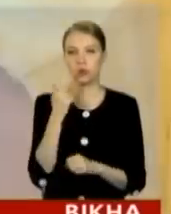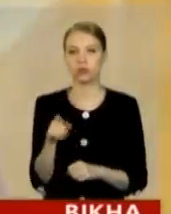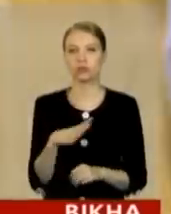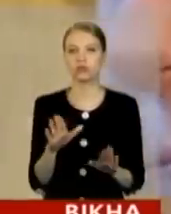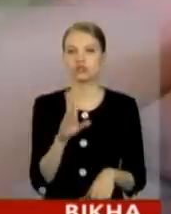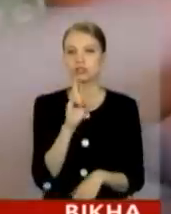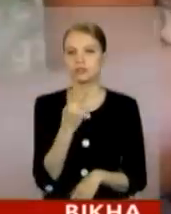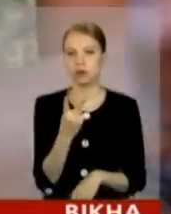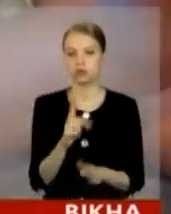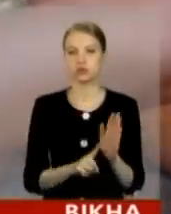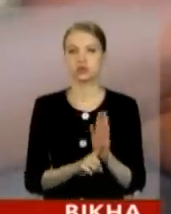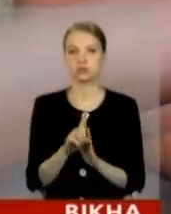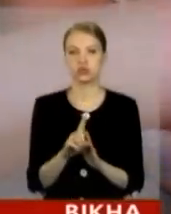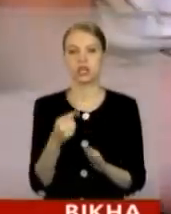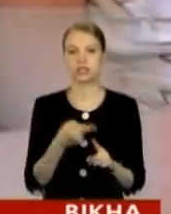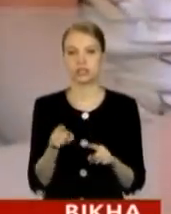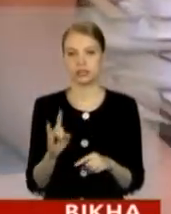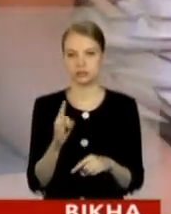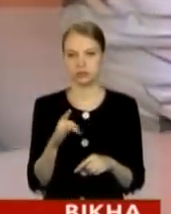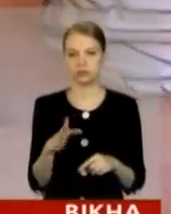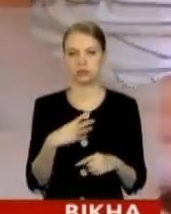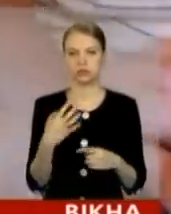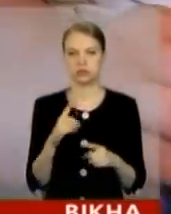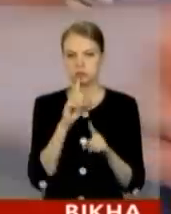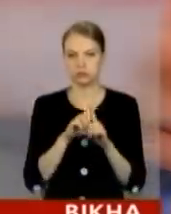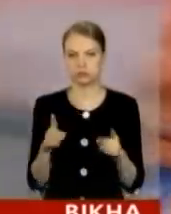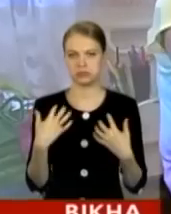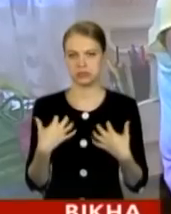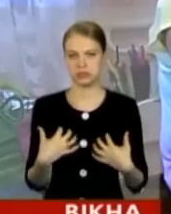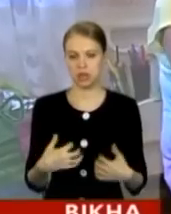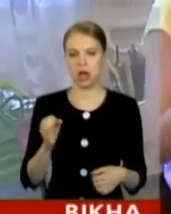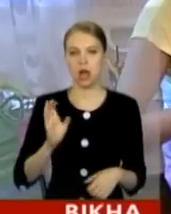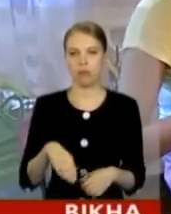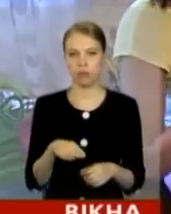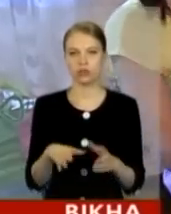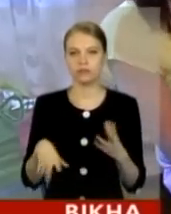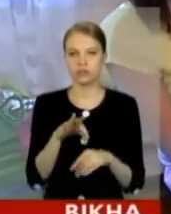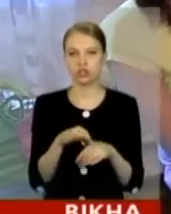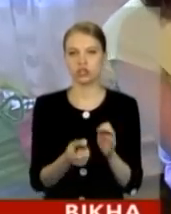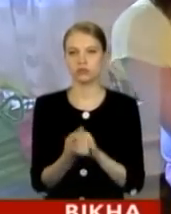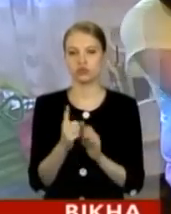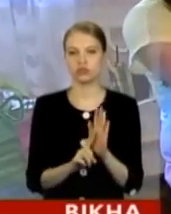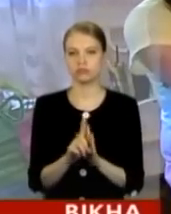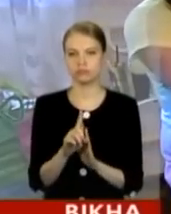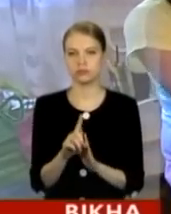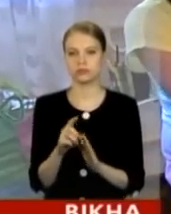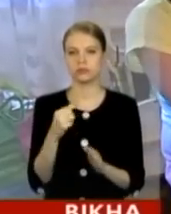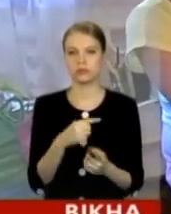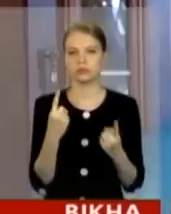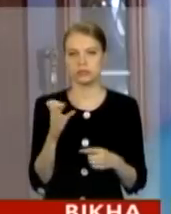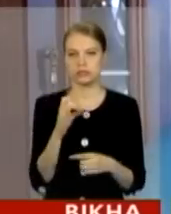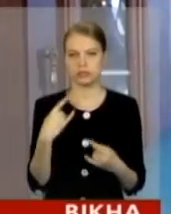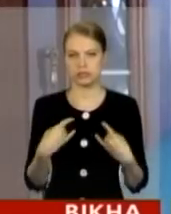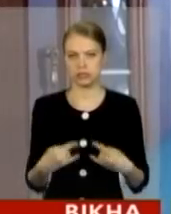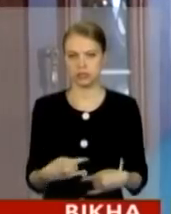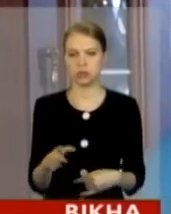тільки 2 роки. Спочатку тільце дитини вкрилося дивною висипкою, а потім скрізь на шкірі почали з'являтися величезні синці.